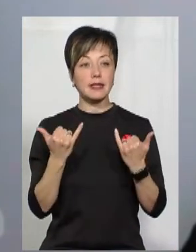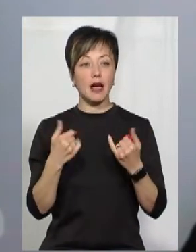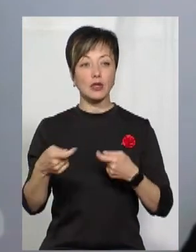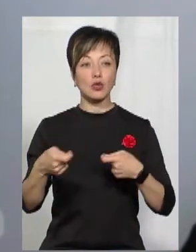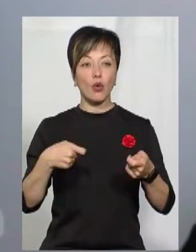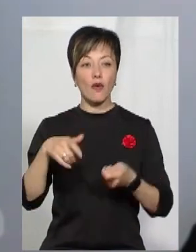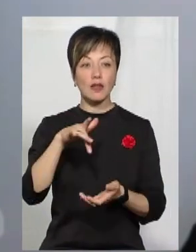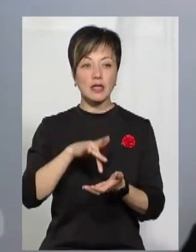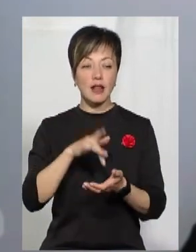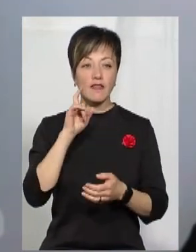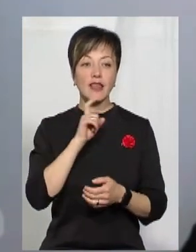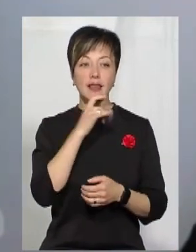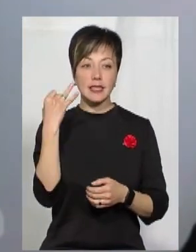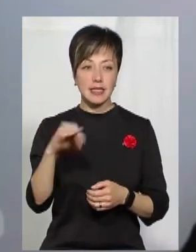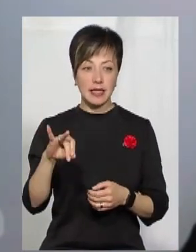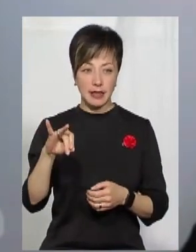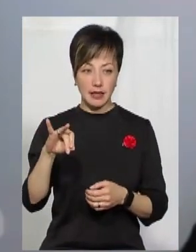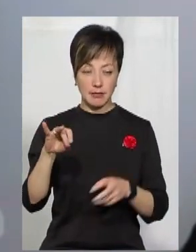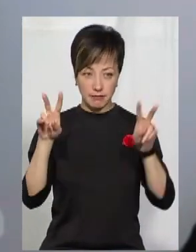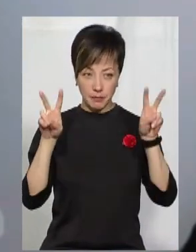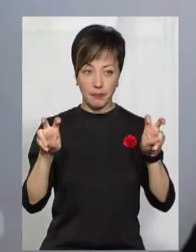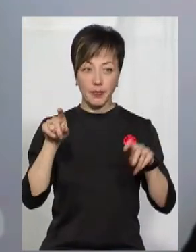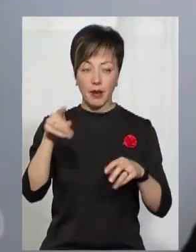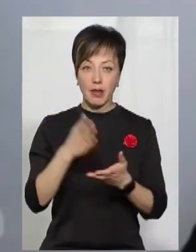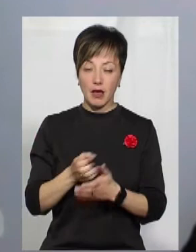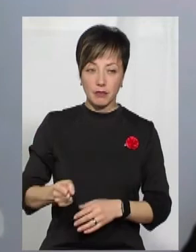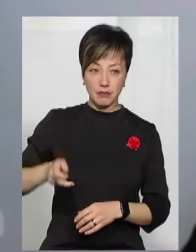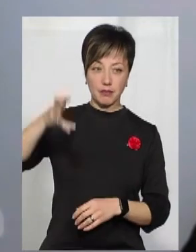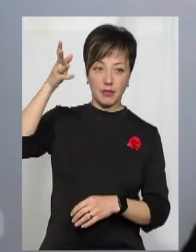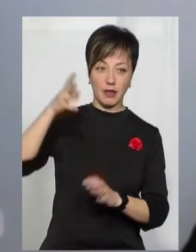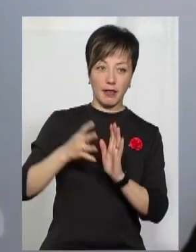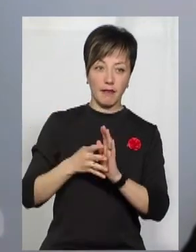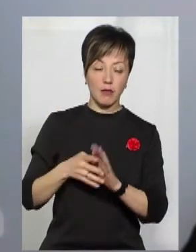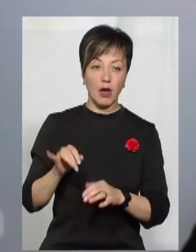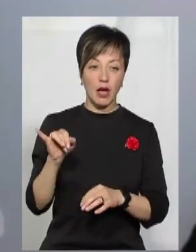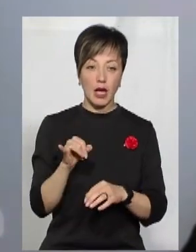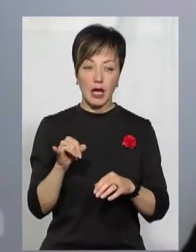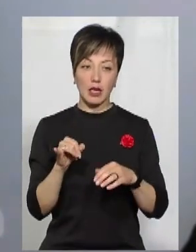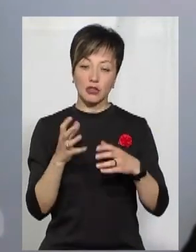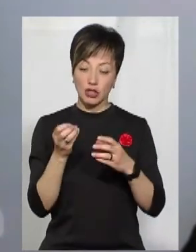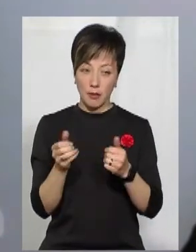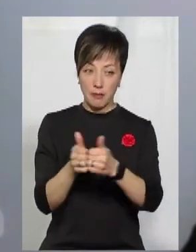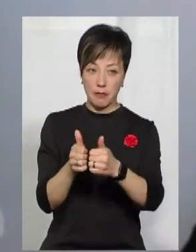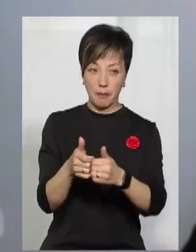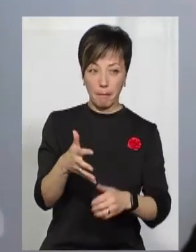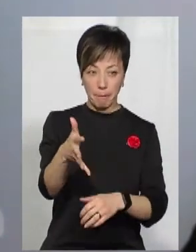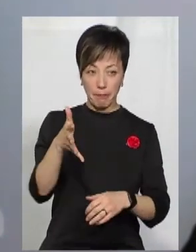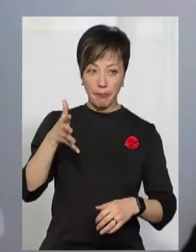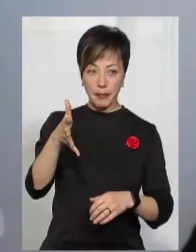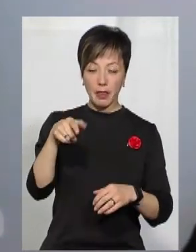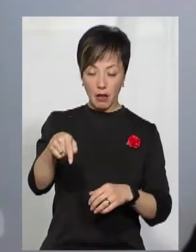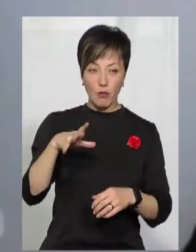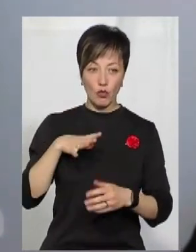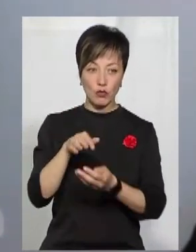би мовити, центр Вінницький знаходиться, там є дев'ятиповерхівка і правіше п'ятиповерхівка. Ось там були